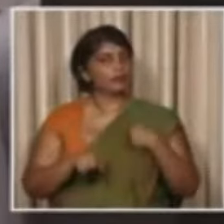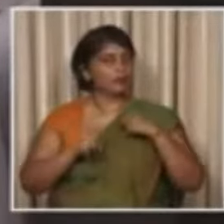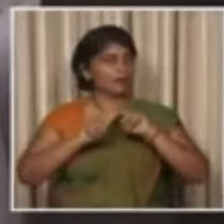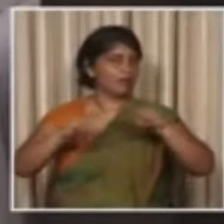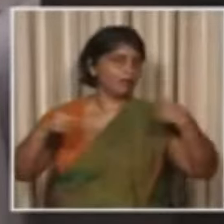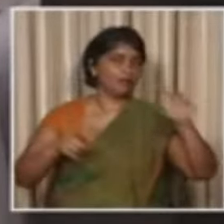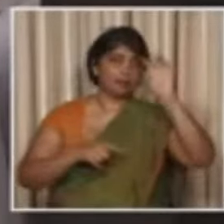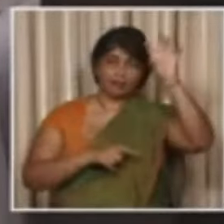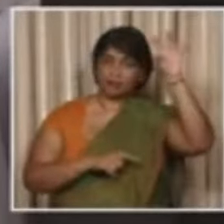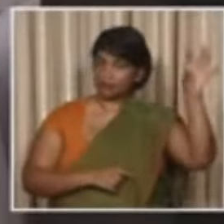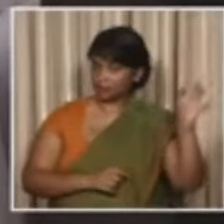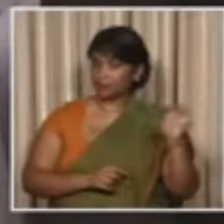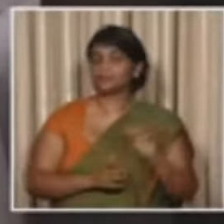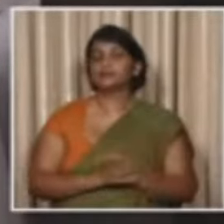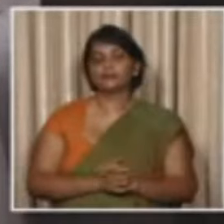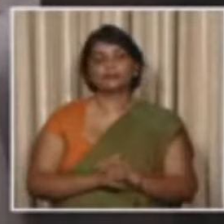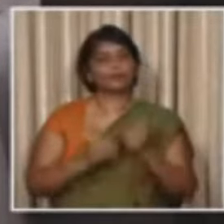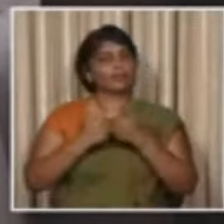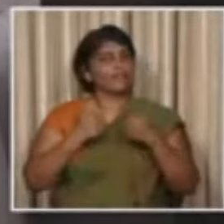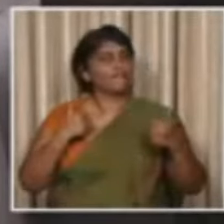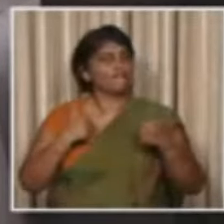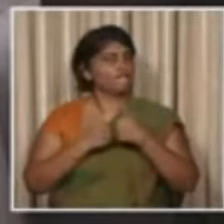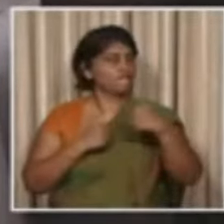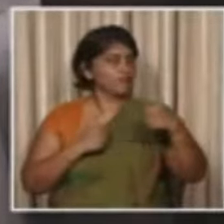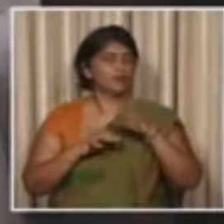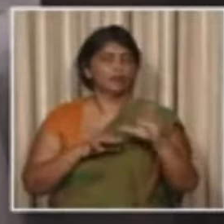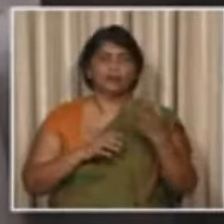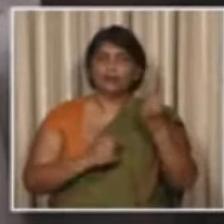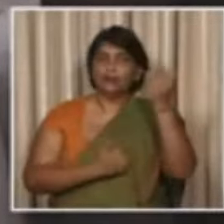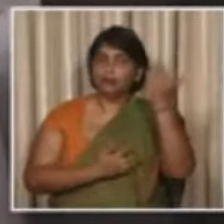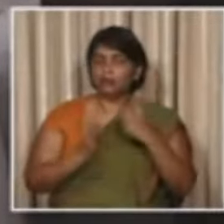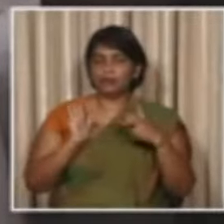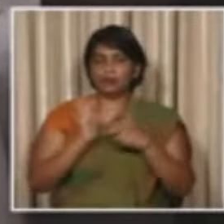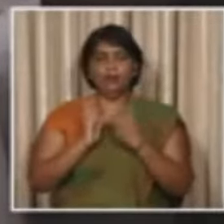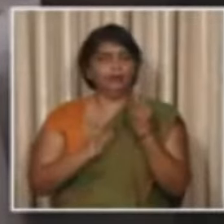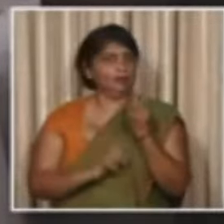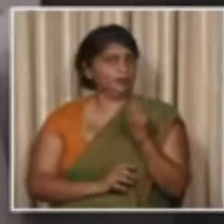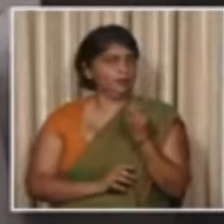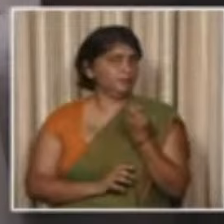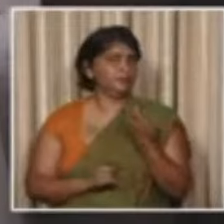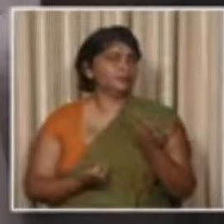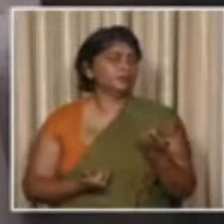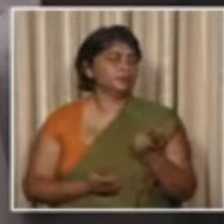countries සඳහා වෙන්වෙන් වශයෙන් අය කරනු ලබන වීසා ගාස්තු කවරේද?